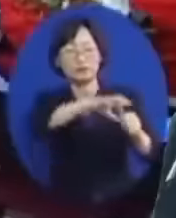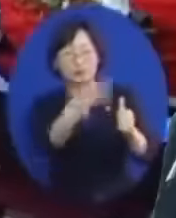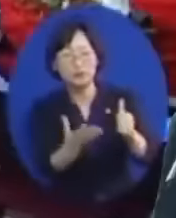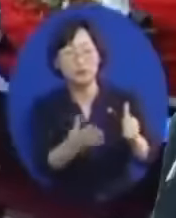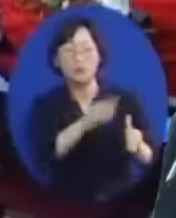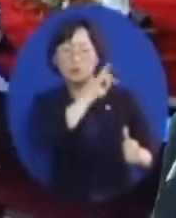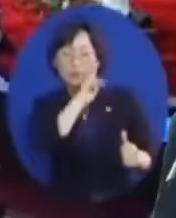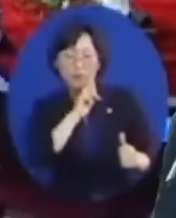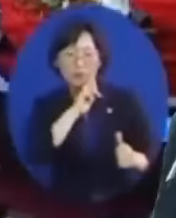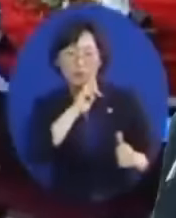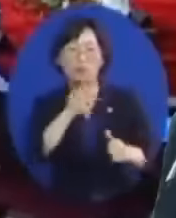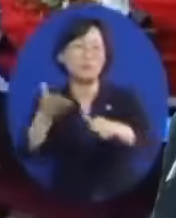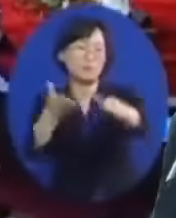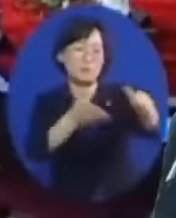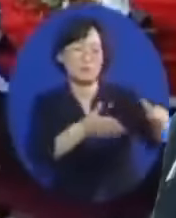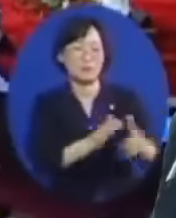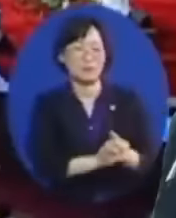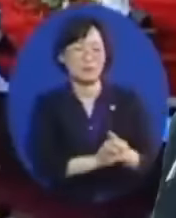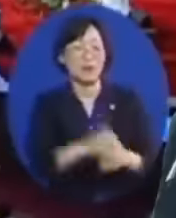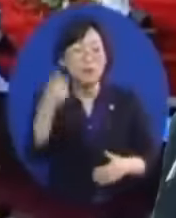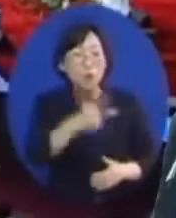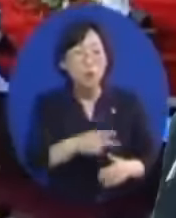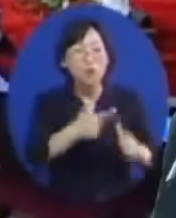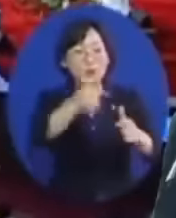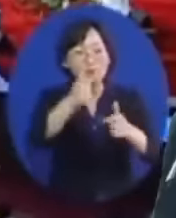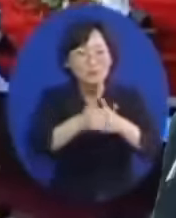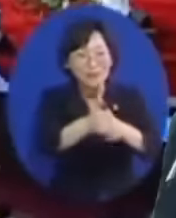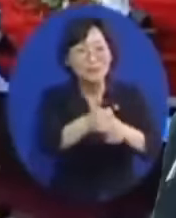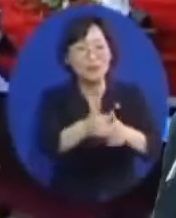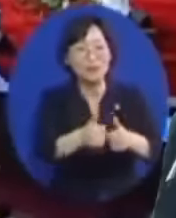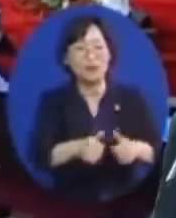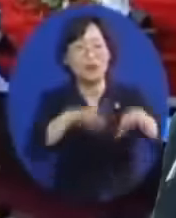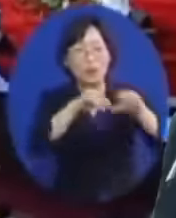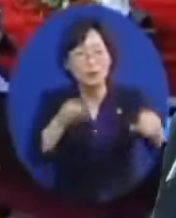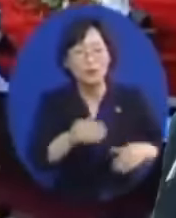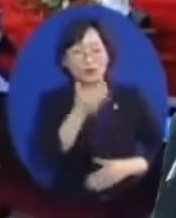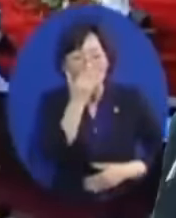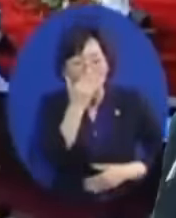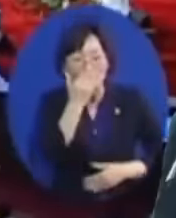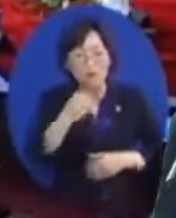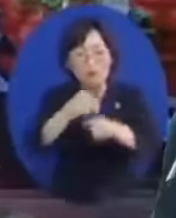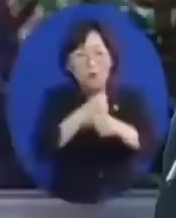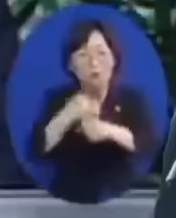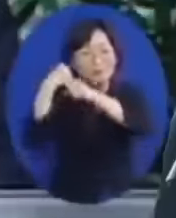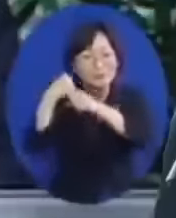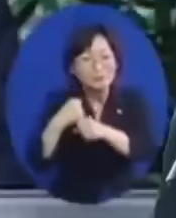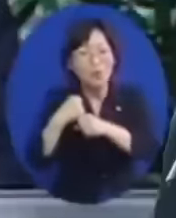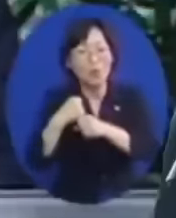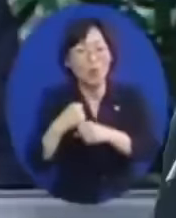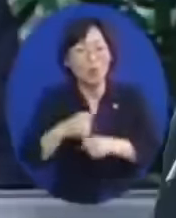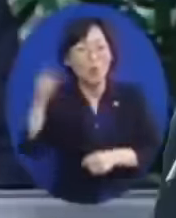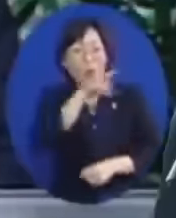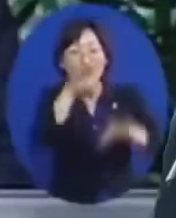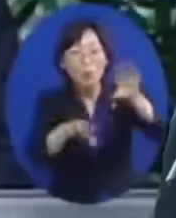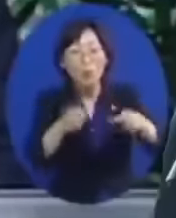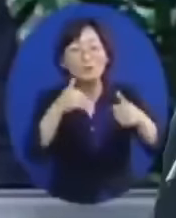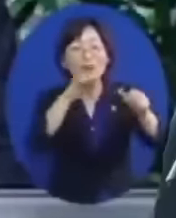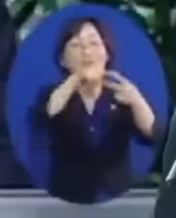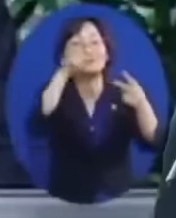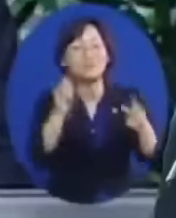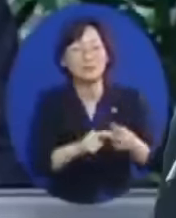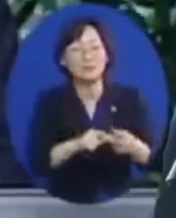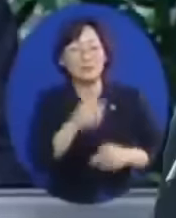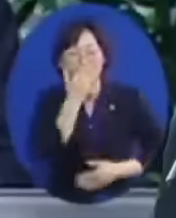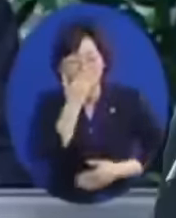벗어버리고 평안을 얻으십시다. 또 예수님을 따라서 온유와 겸손의 멍에를 걸머지고 어느 곳에든지